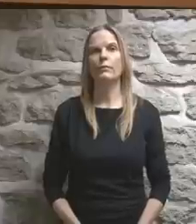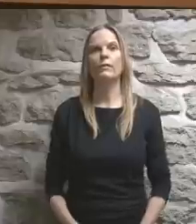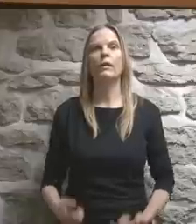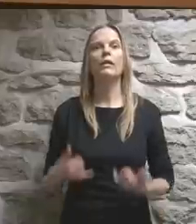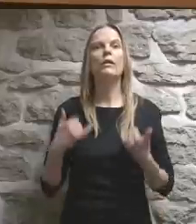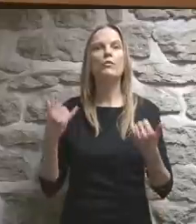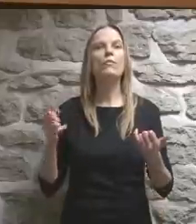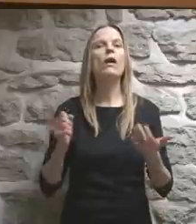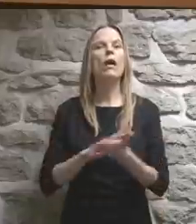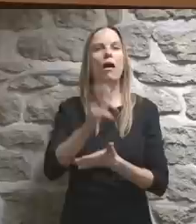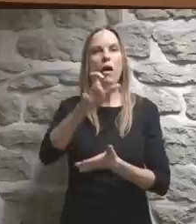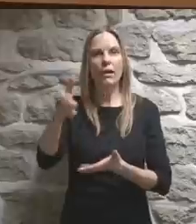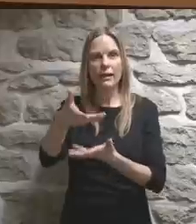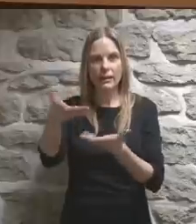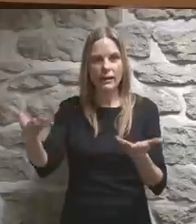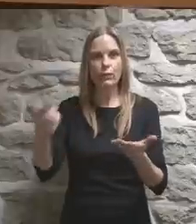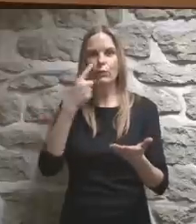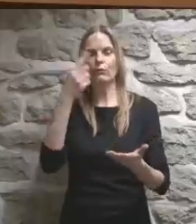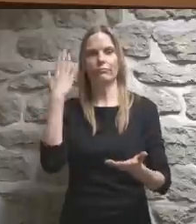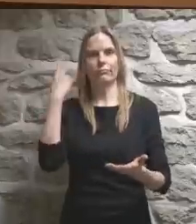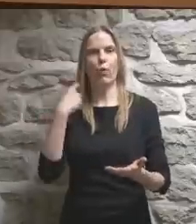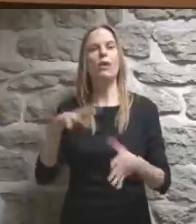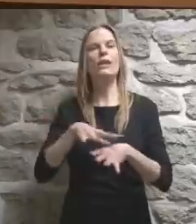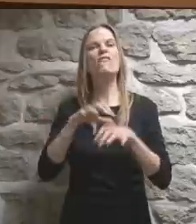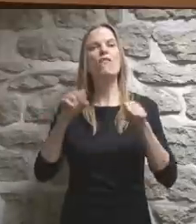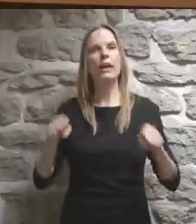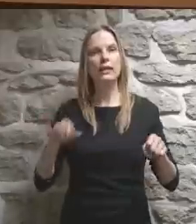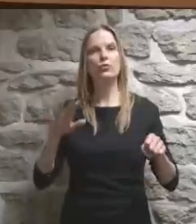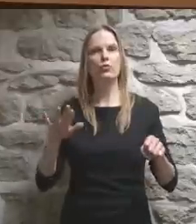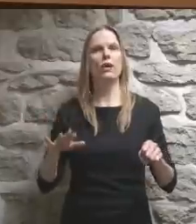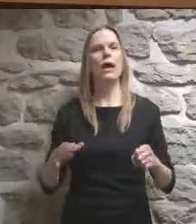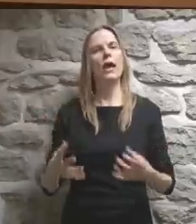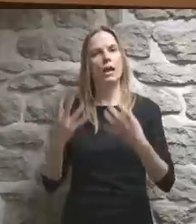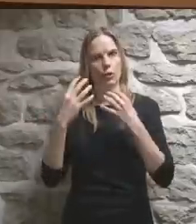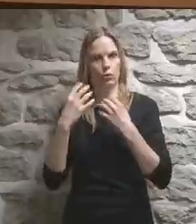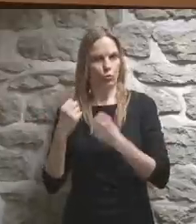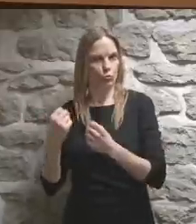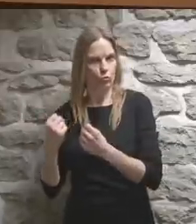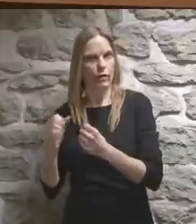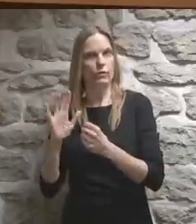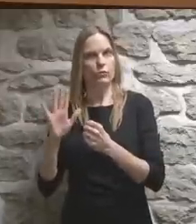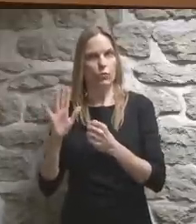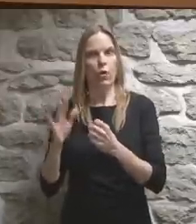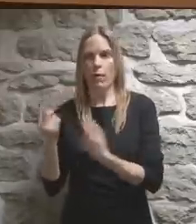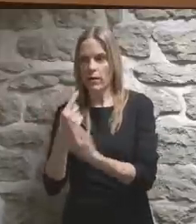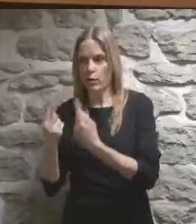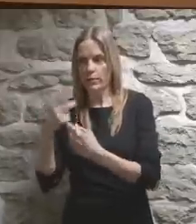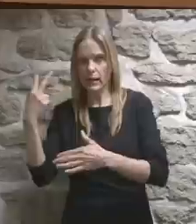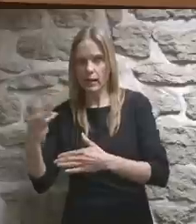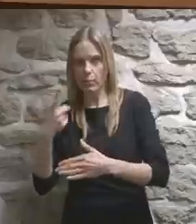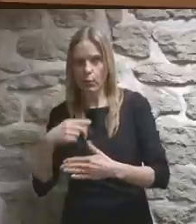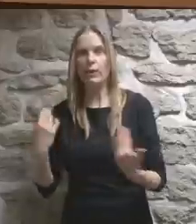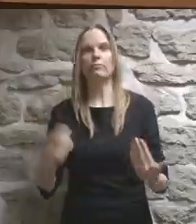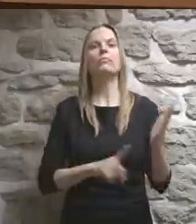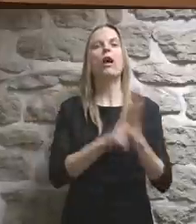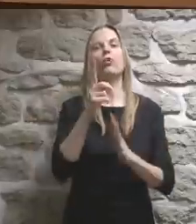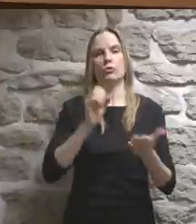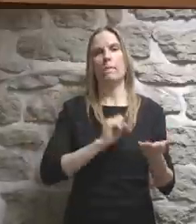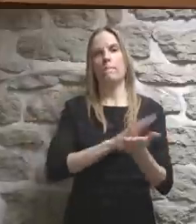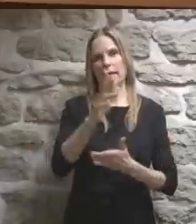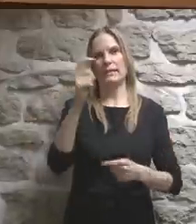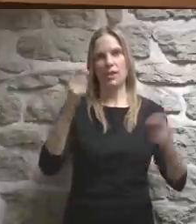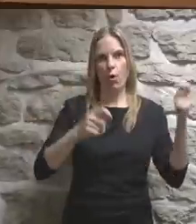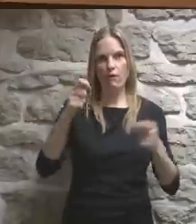Lugupeetud ajakirjanikud, äsja lõppes valitsuse julgeoleku teemaline kabineti nõupidamine. Alustame valitsuse